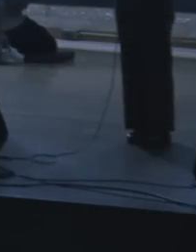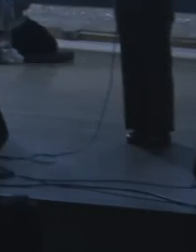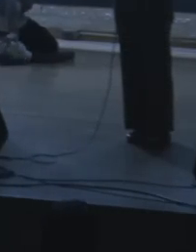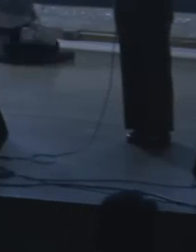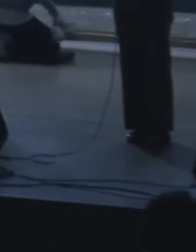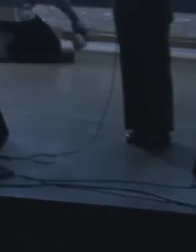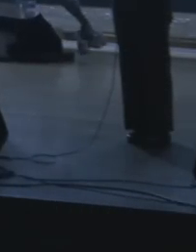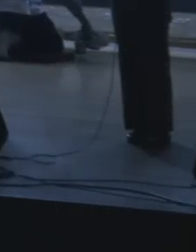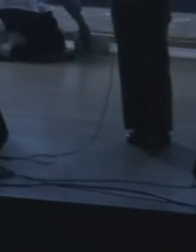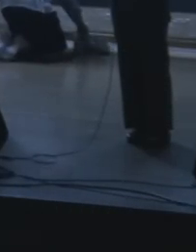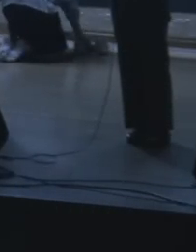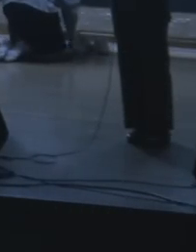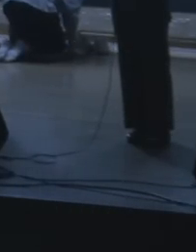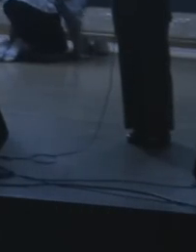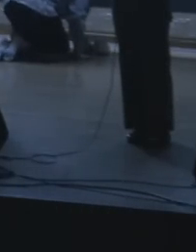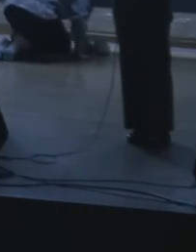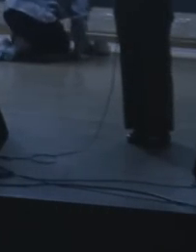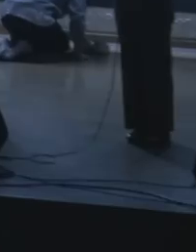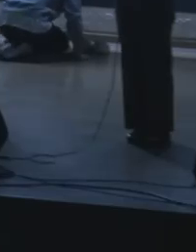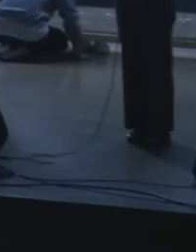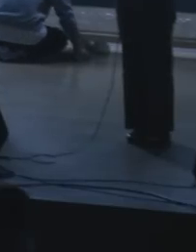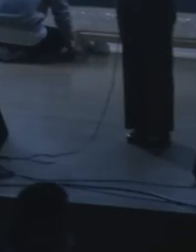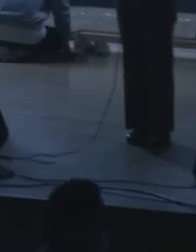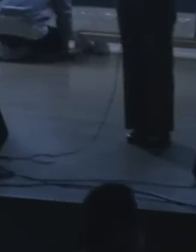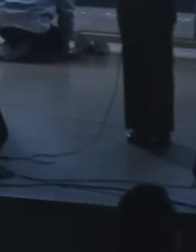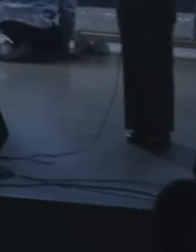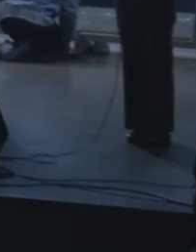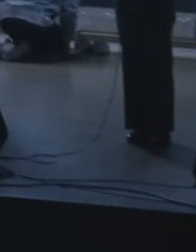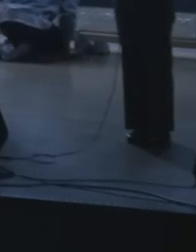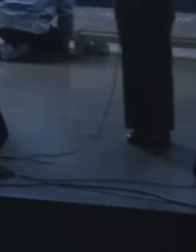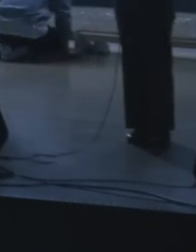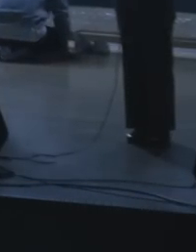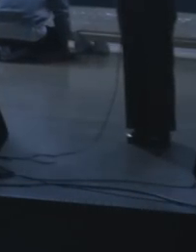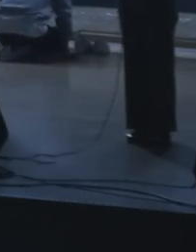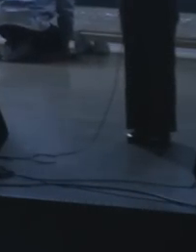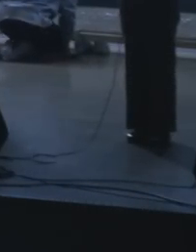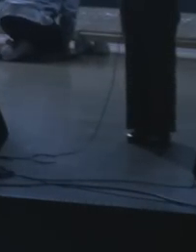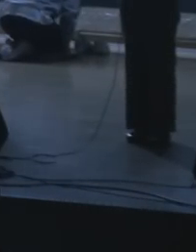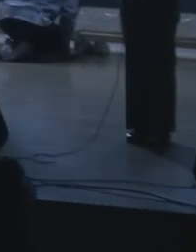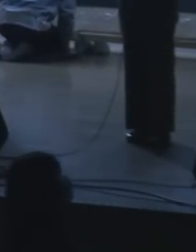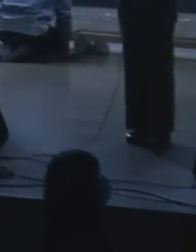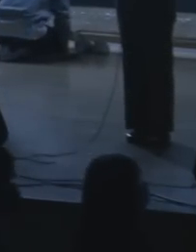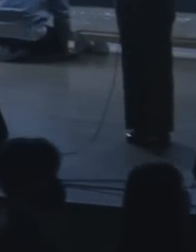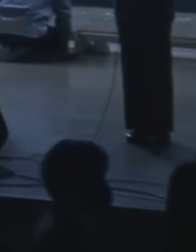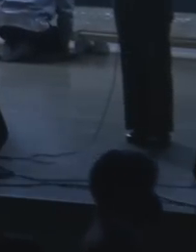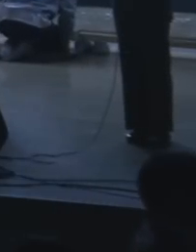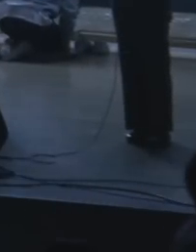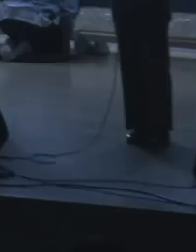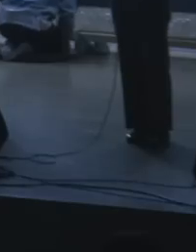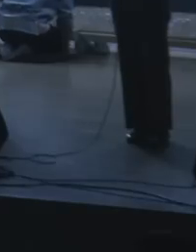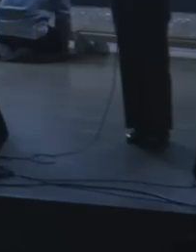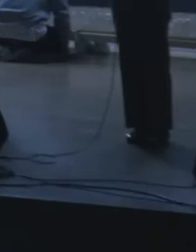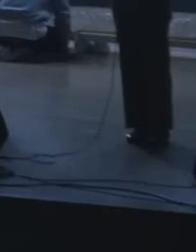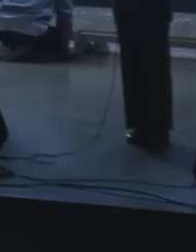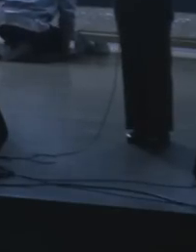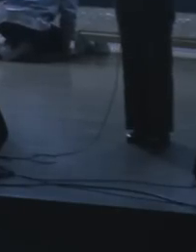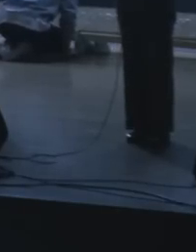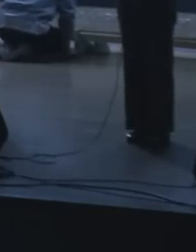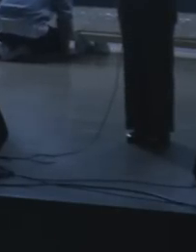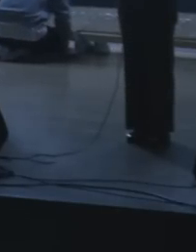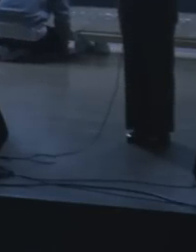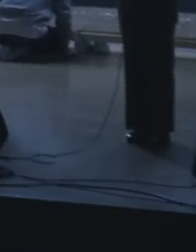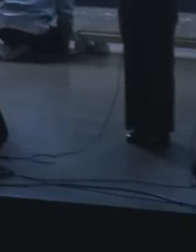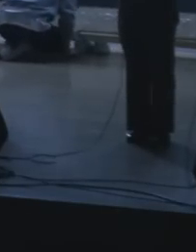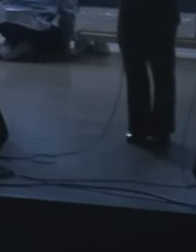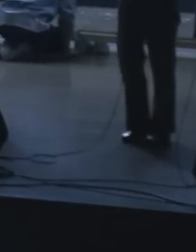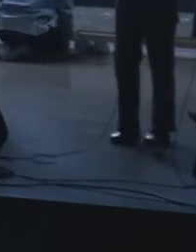시간에 사랑한 자를 징계하여 주시고 훈련시켜 주시고 양육시켜 주시고 하나님 제자화시켜 주셔서 하나님의